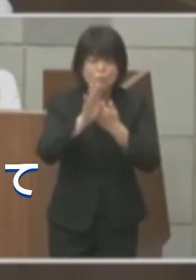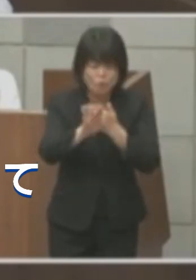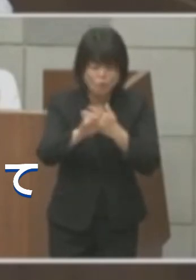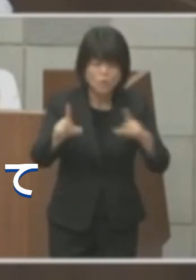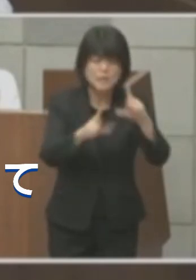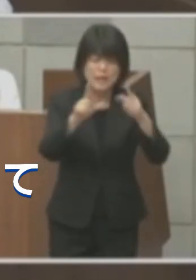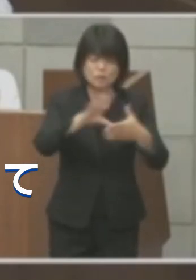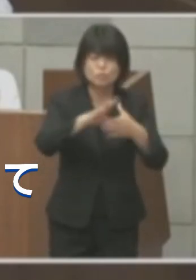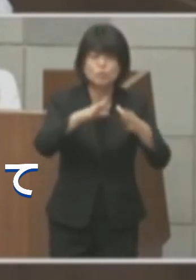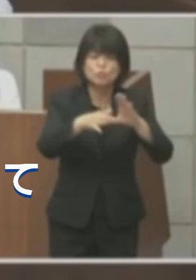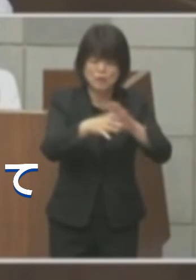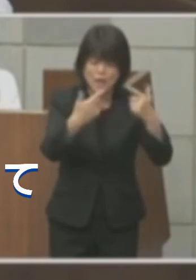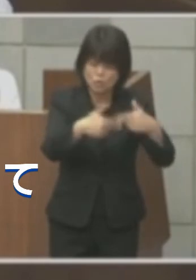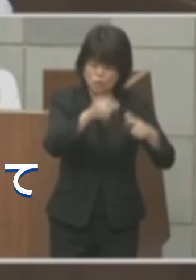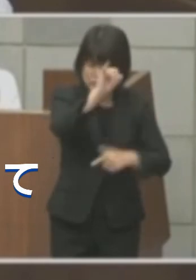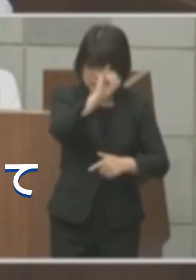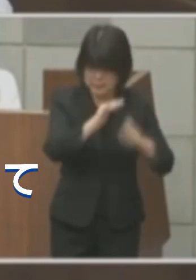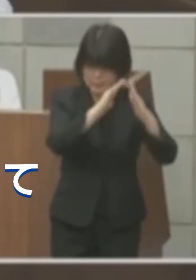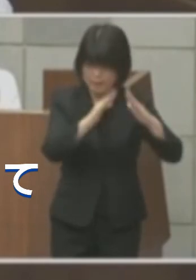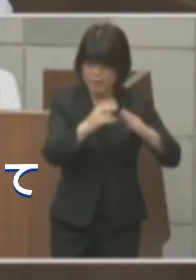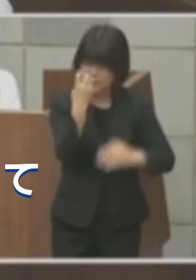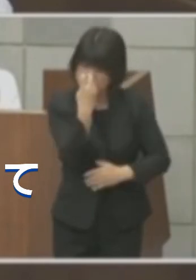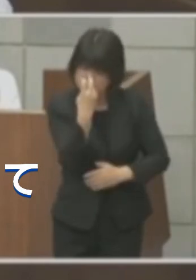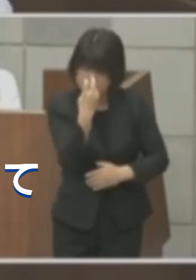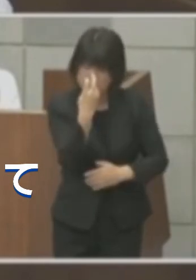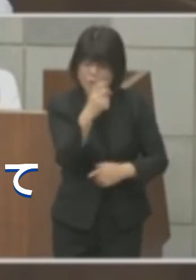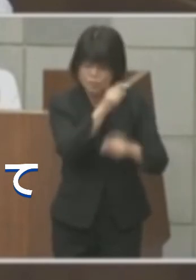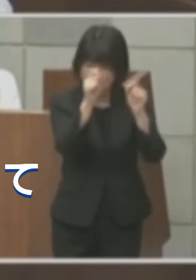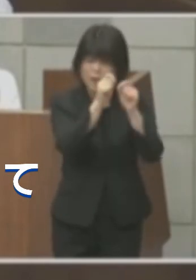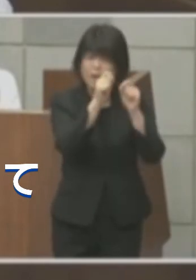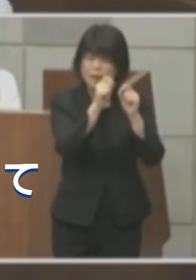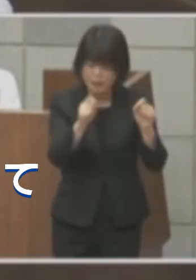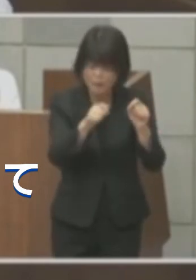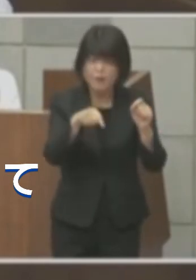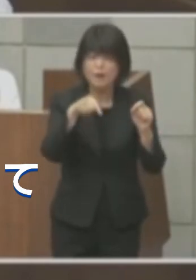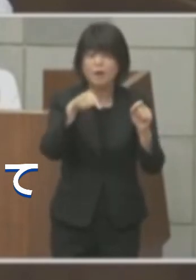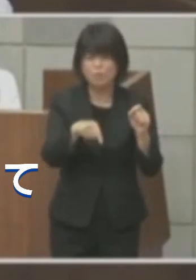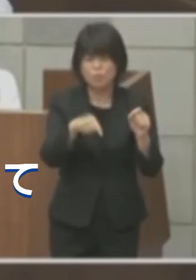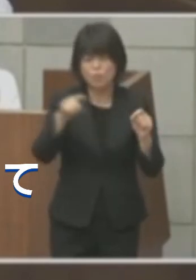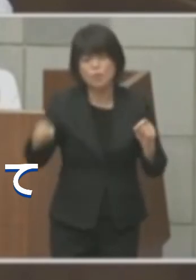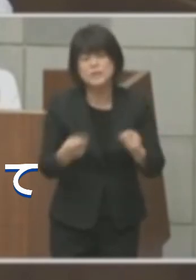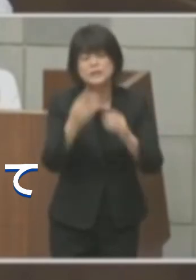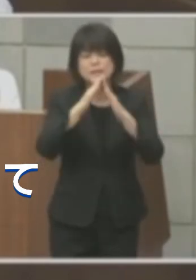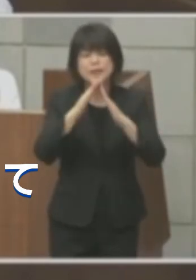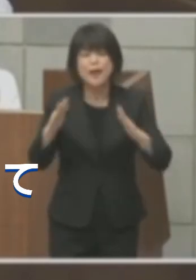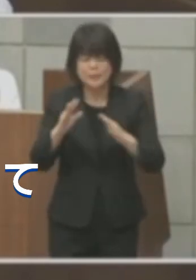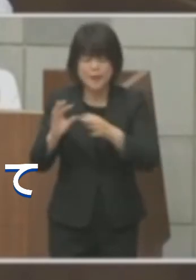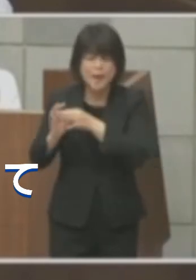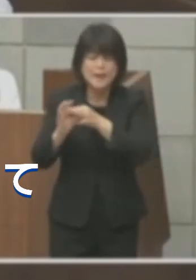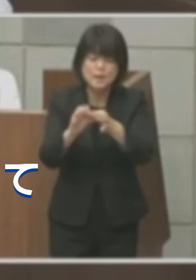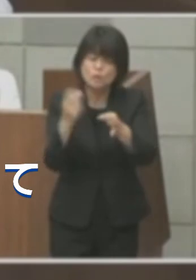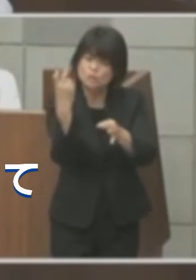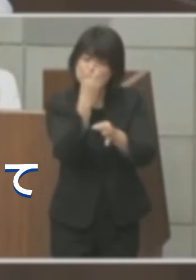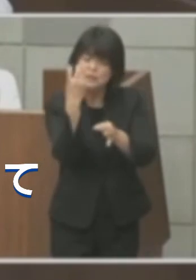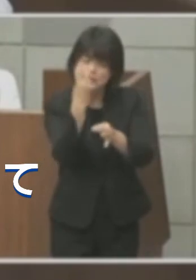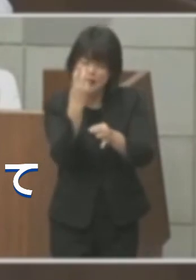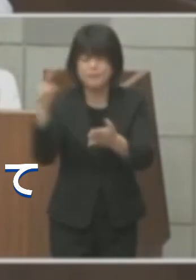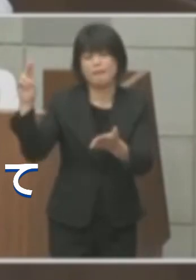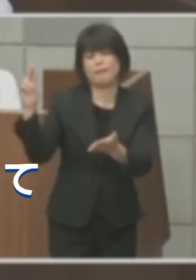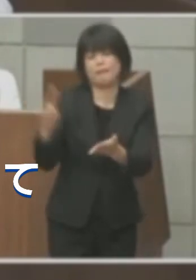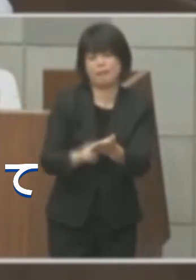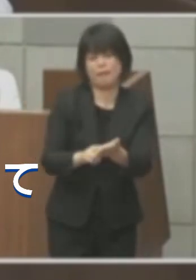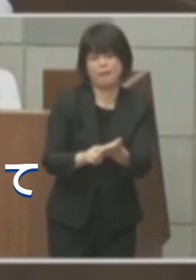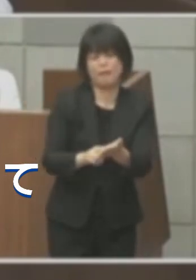化常任委員会での審査を経て、当該臨時会において継続審査とすることが決定